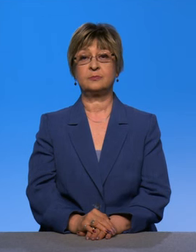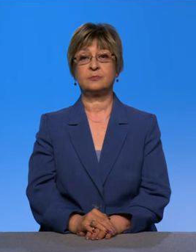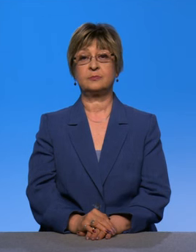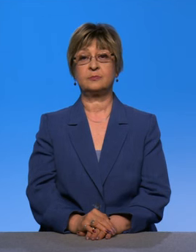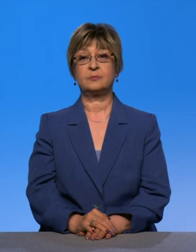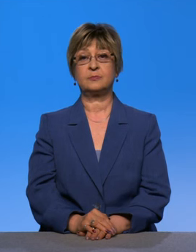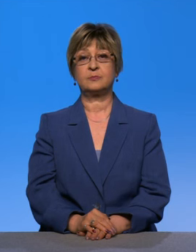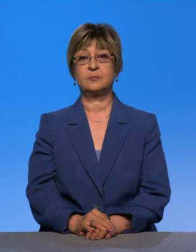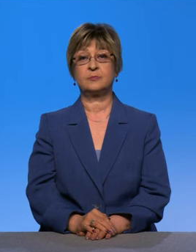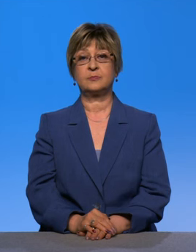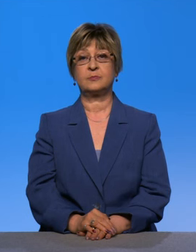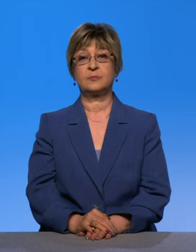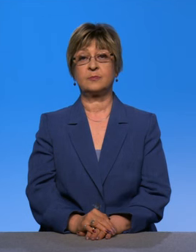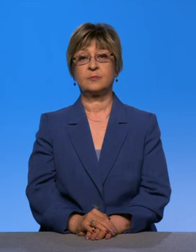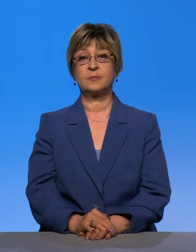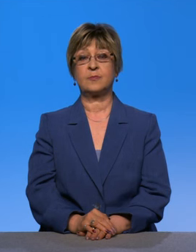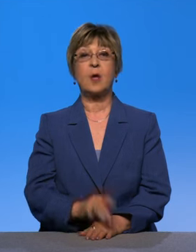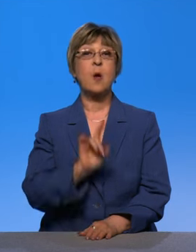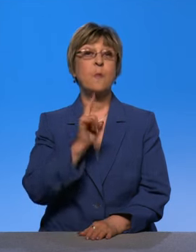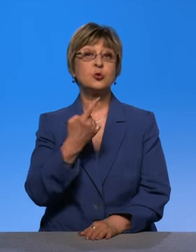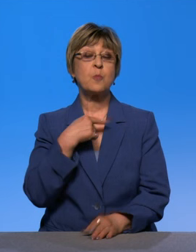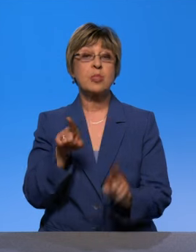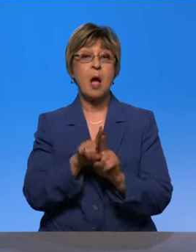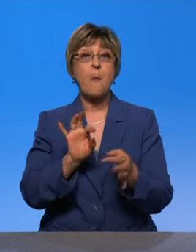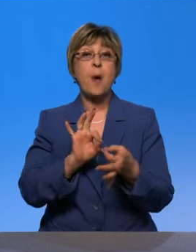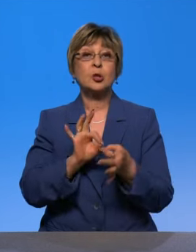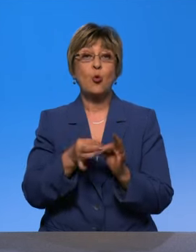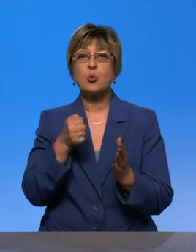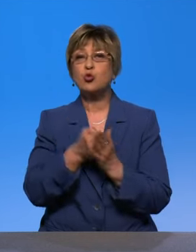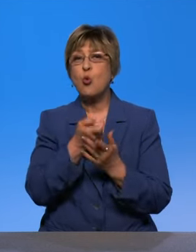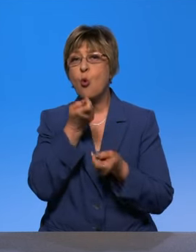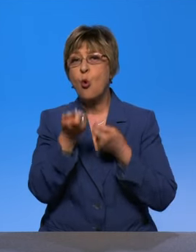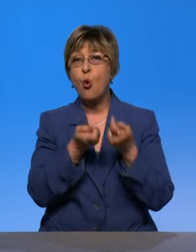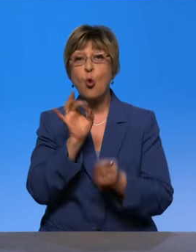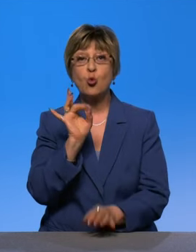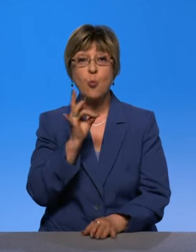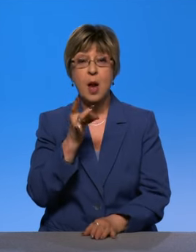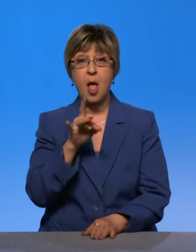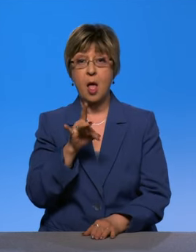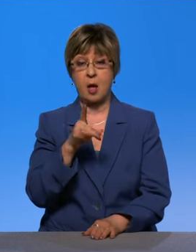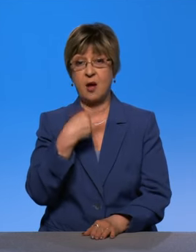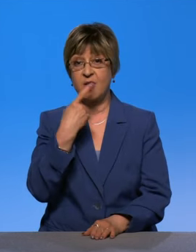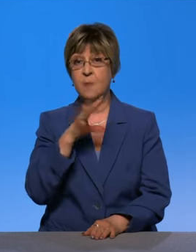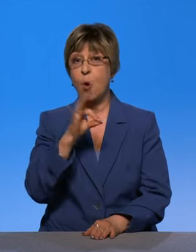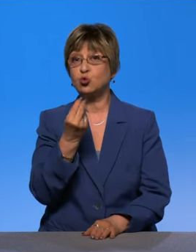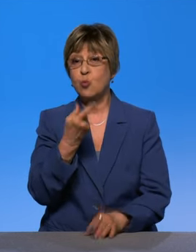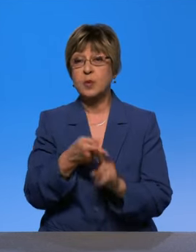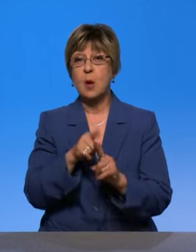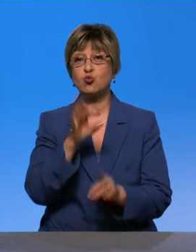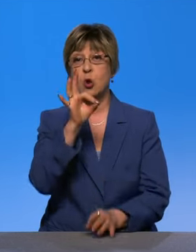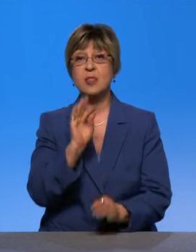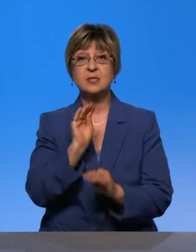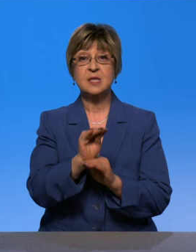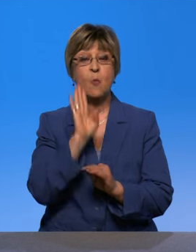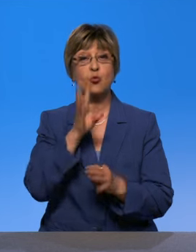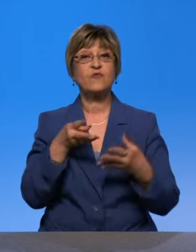15% больше, чем сейчас. Почему мы так подробно, вот вплоть до рубля, называем эти суммы? Потому что индексация повлияет на зарплаты